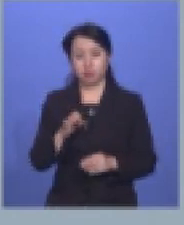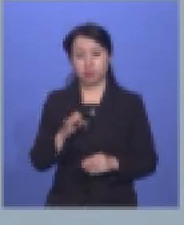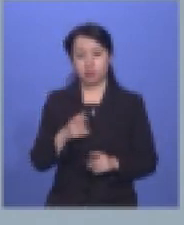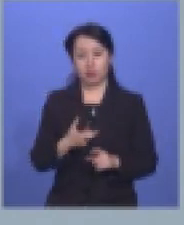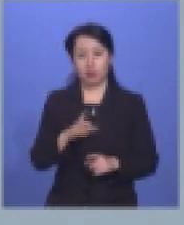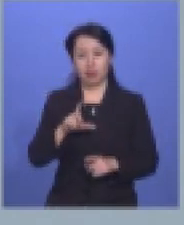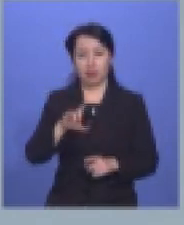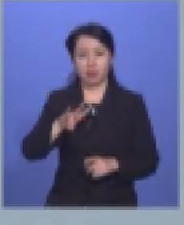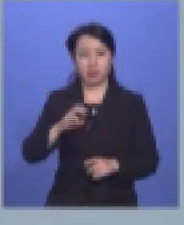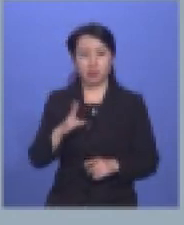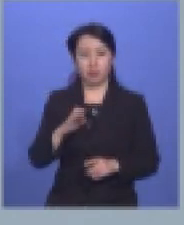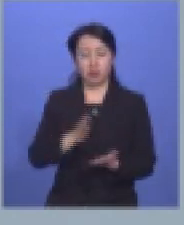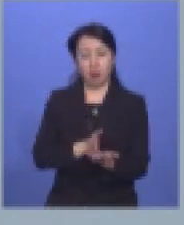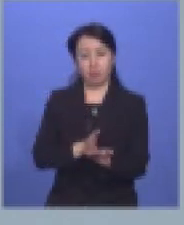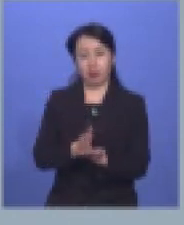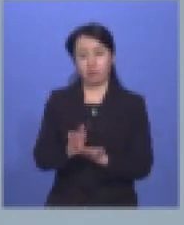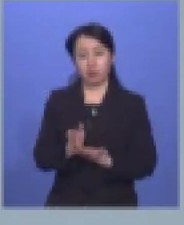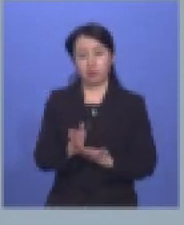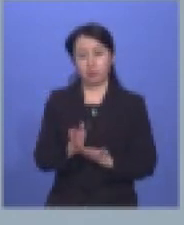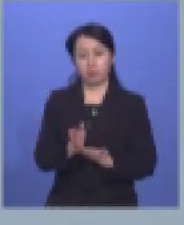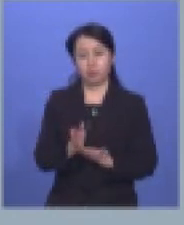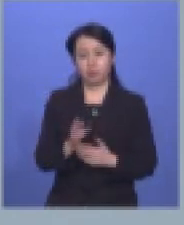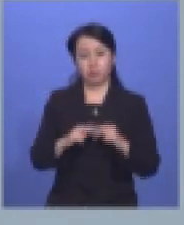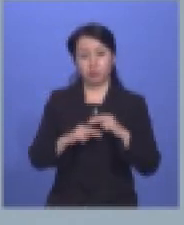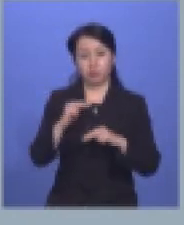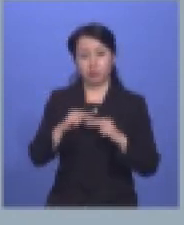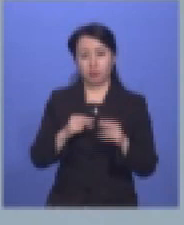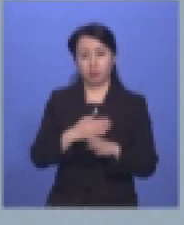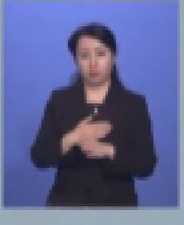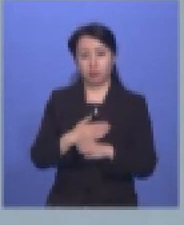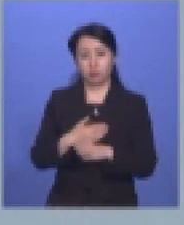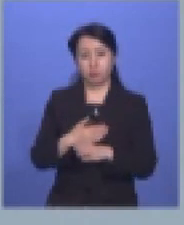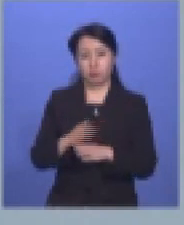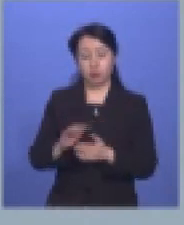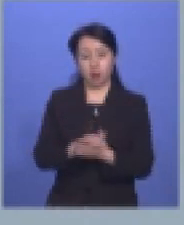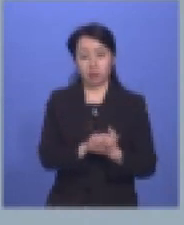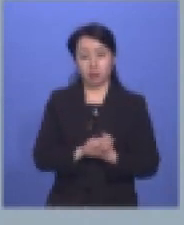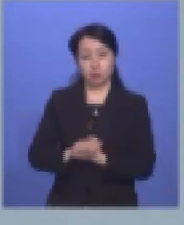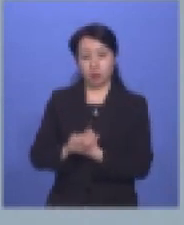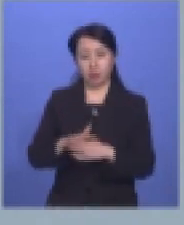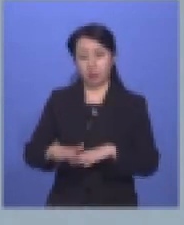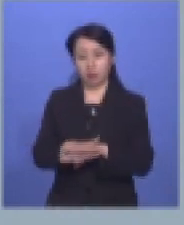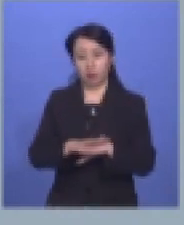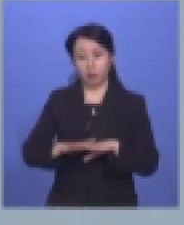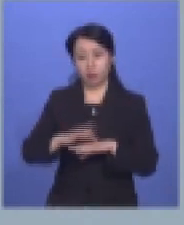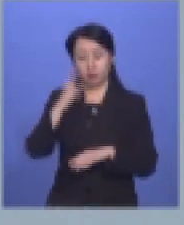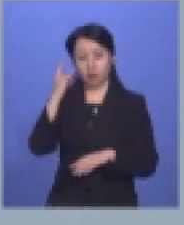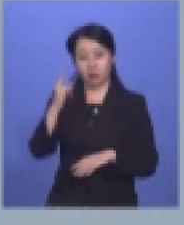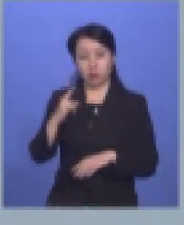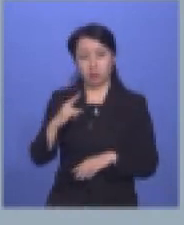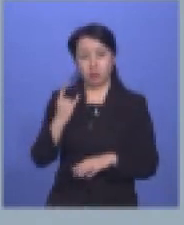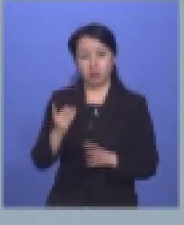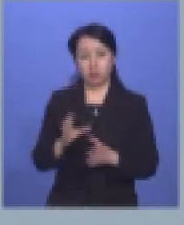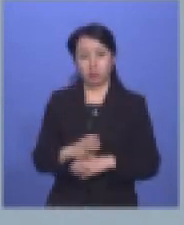это медиация она в основном направлена на структурах подразделений Ассамблеи народа Казахстана в основном развивается